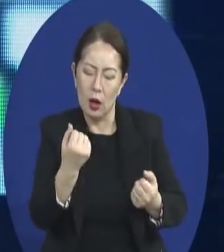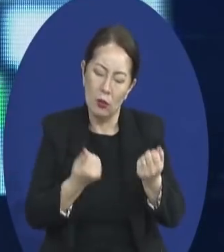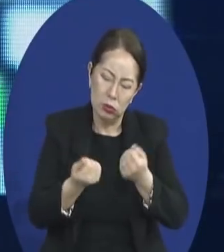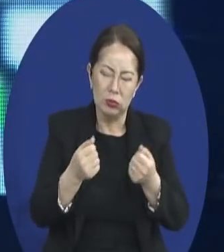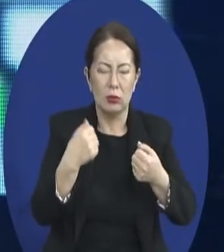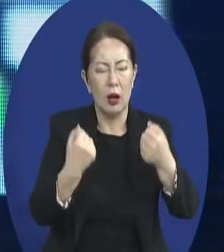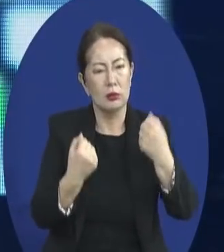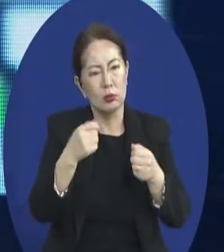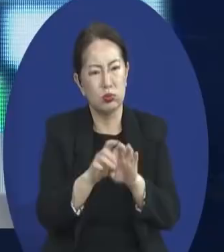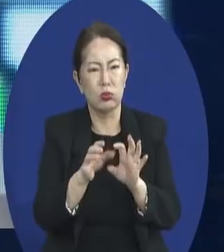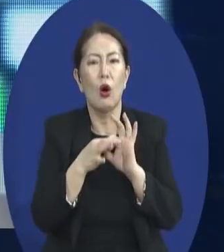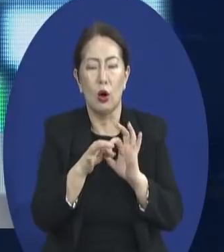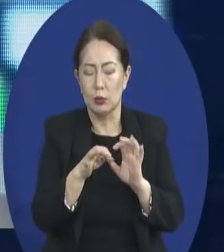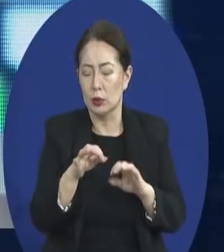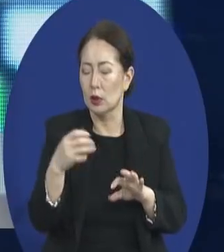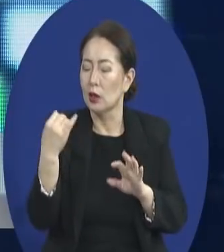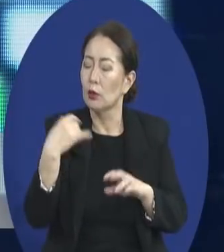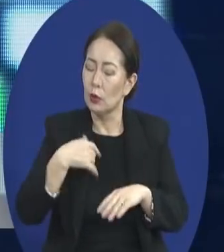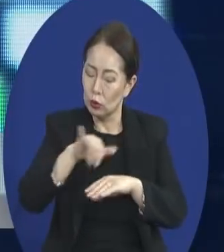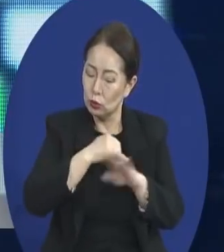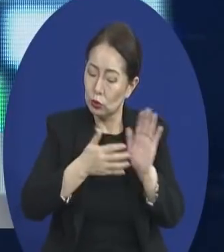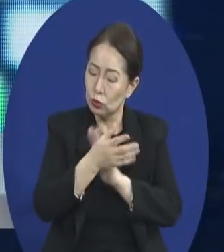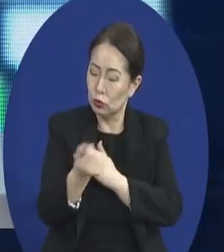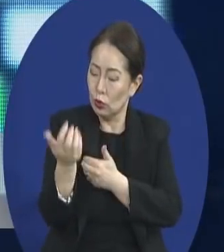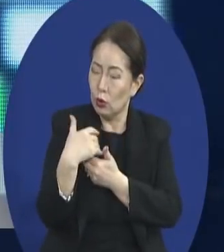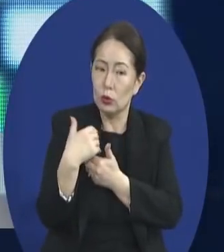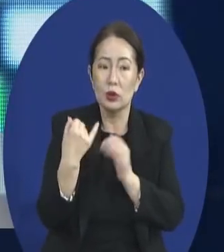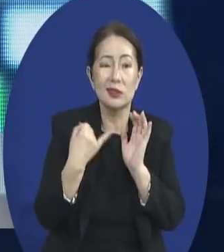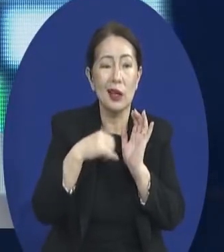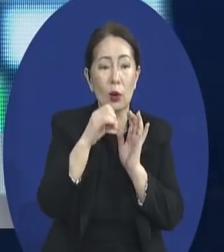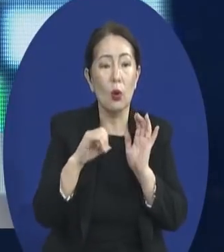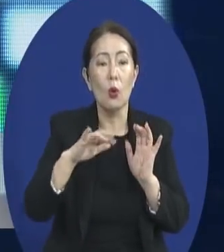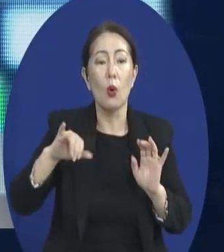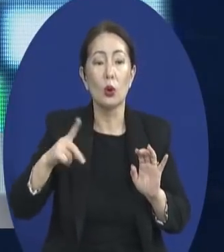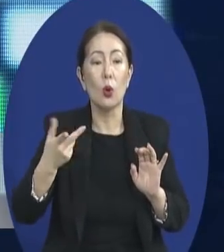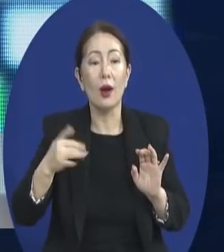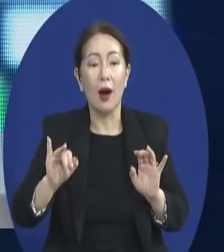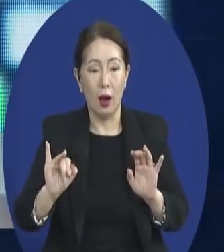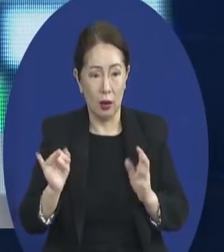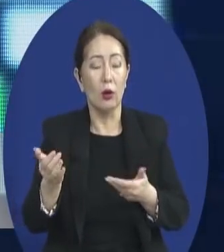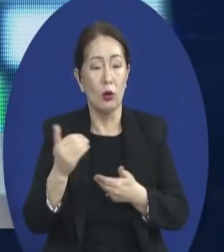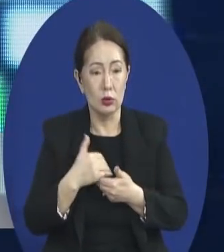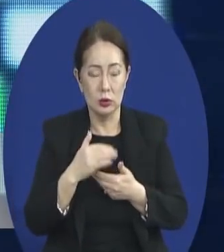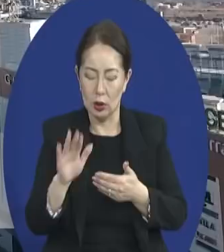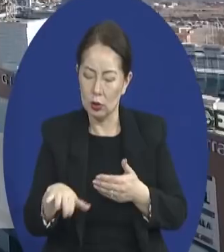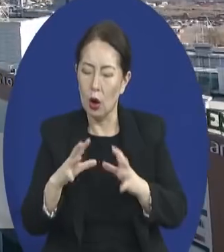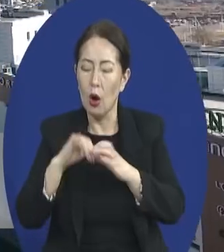4% өсөлтийн 60% уулуурхан салбар бүрдүүлсэн байна. Энэ оны таамгийг олон улсын байгууллагууд дараах байдлаар дэвшүүлжээ.